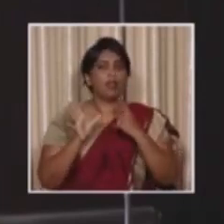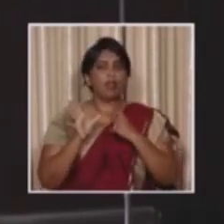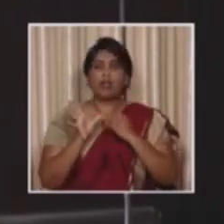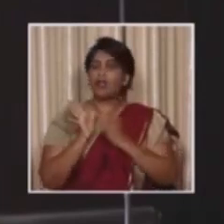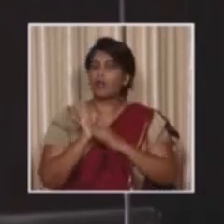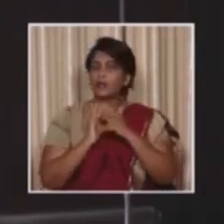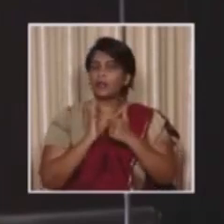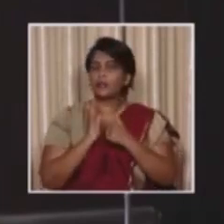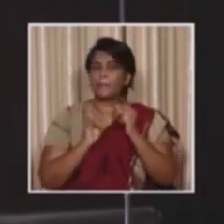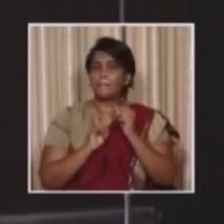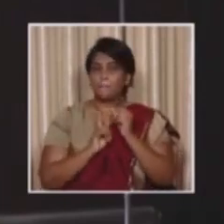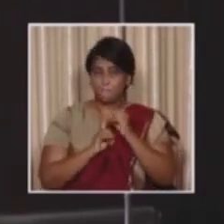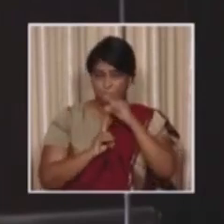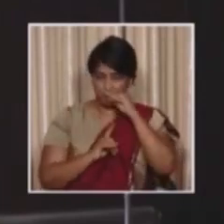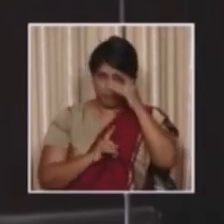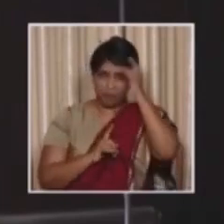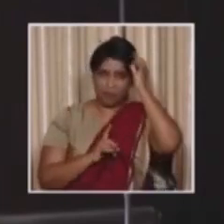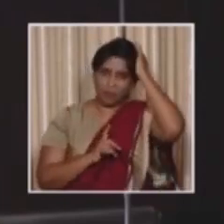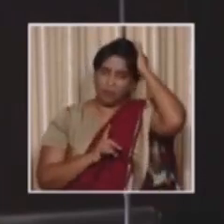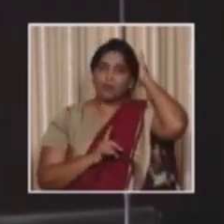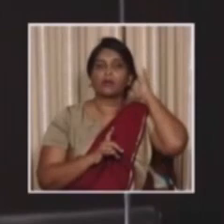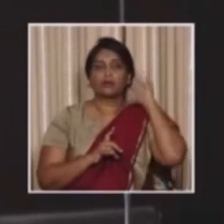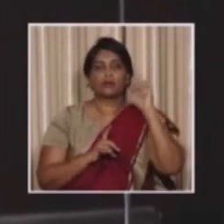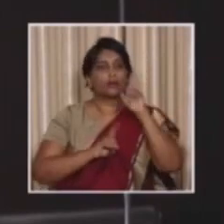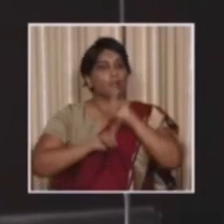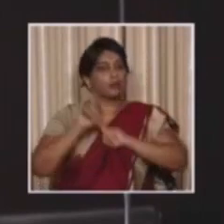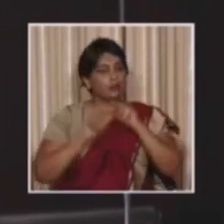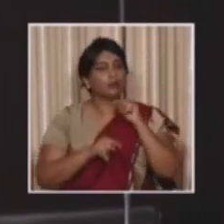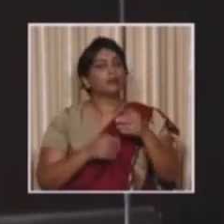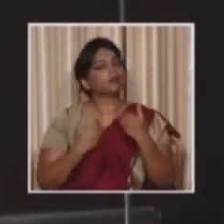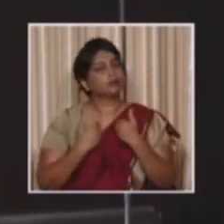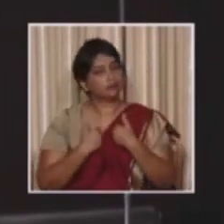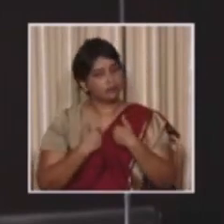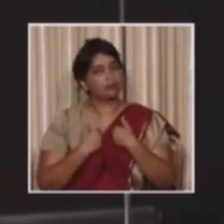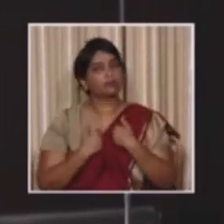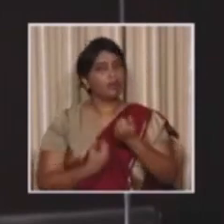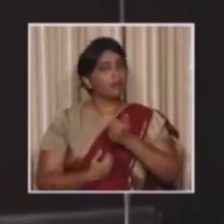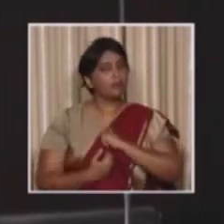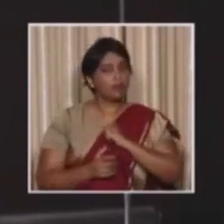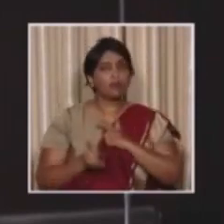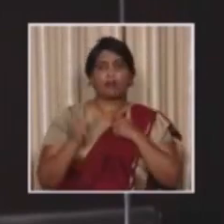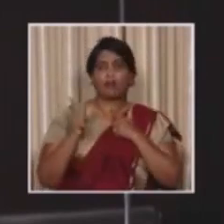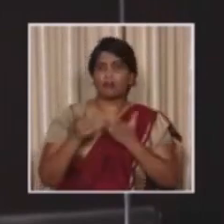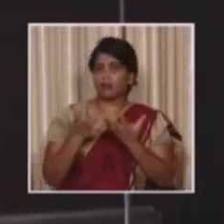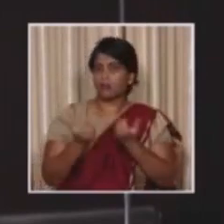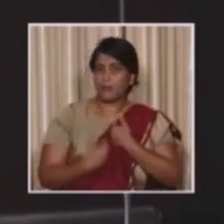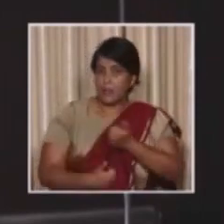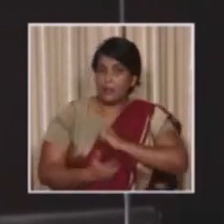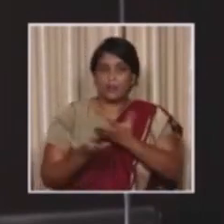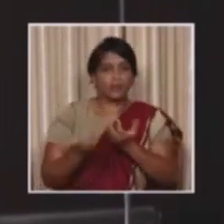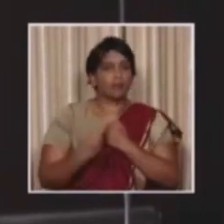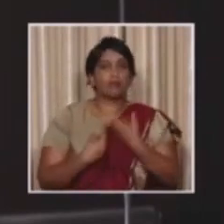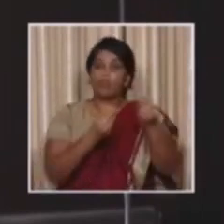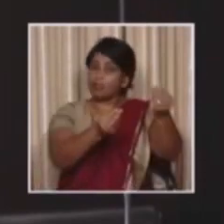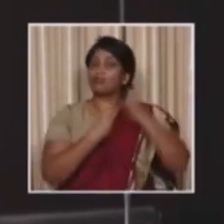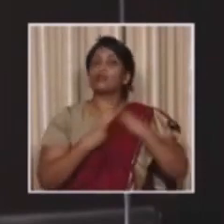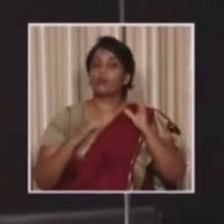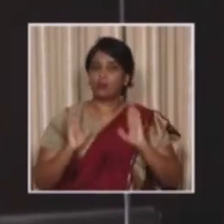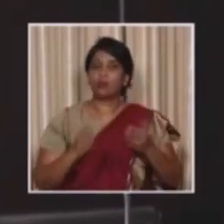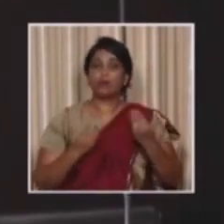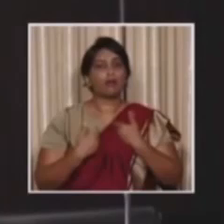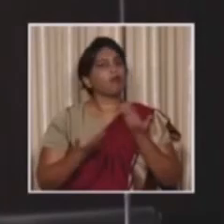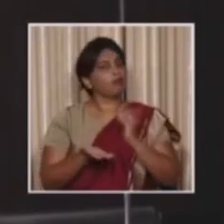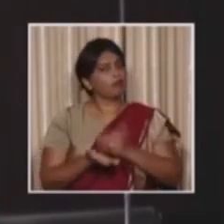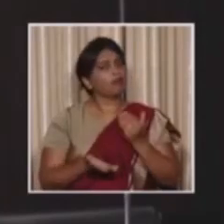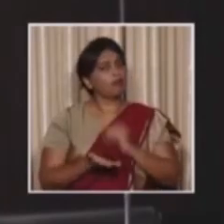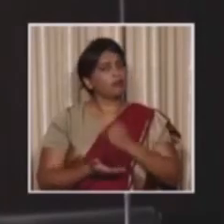பத்திரிகை செய்தியிலே சொன்னார், நாங்கள் ஆயுதங்களை திரும்பி தூக்கியவர்கள் அல்ல, ஆயுதங்கள் எங்கள் மீது திணிக்கப்பட்டது. ஆகவே நான் திரும்பவும் சொல்கிறேன், நீங்கள்